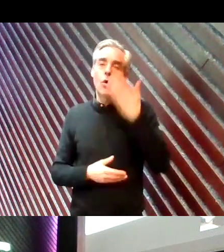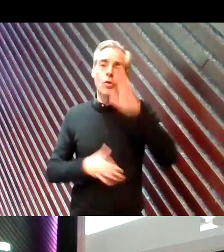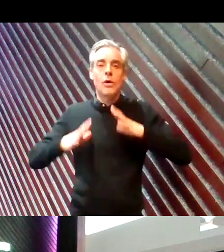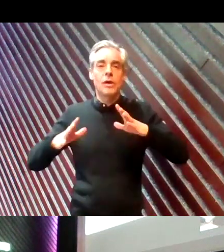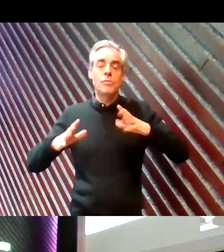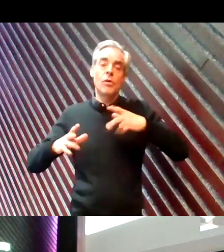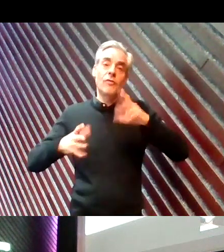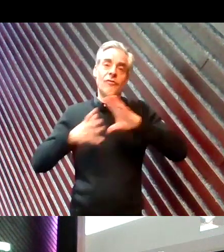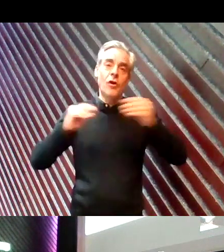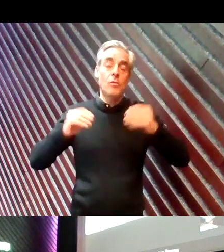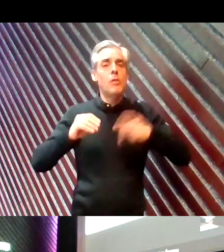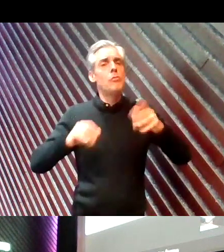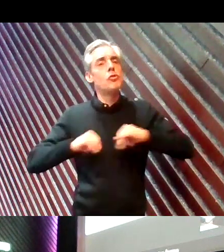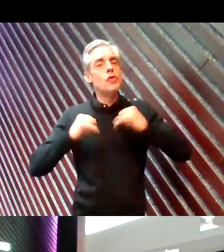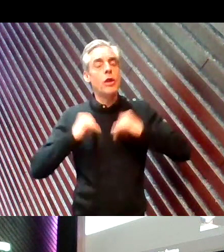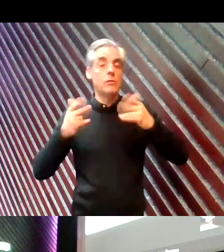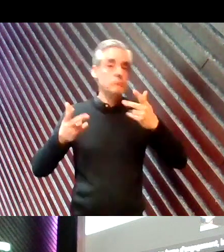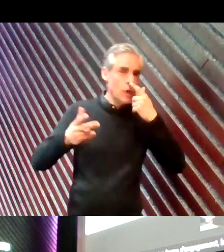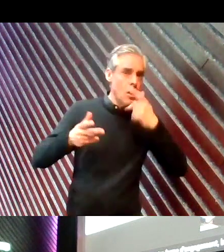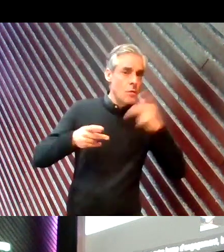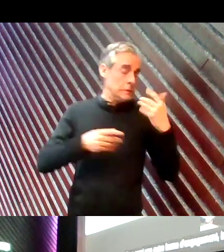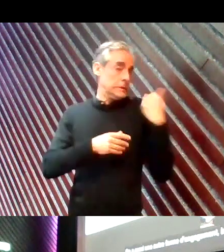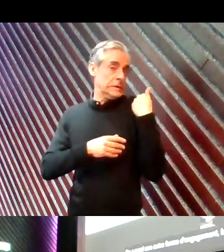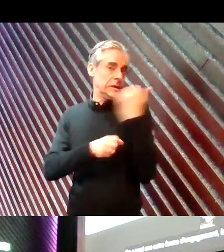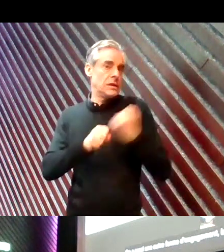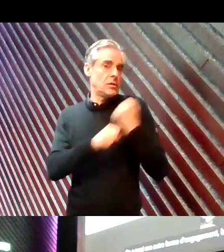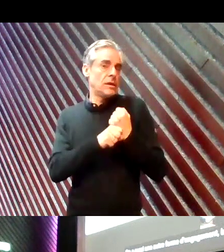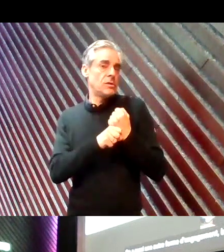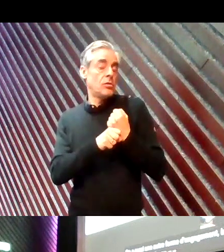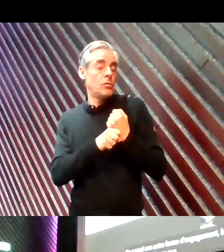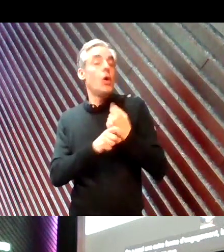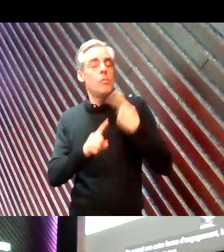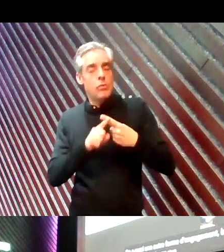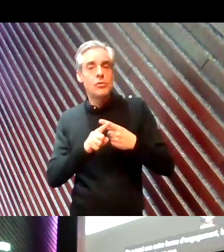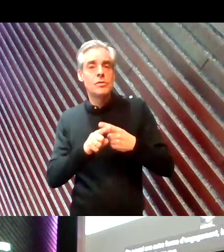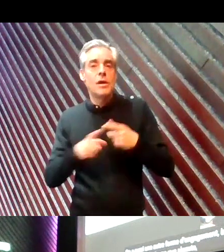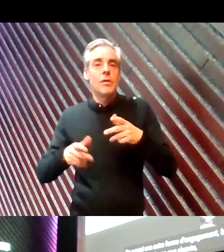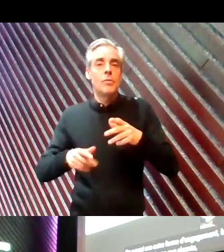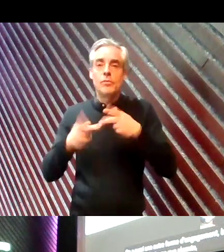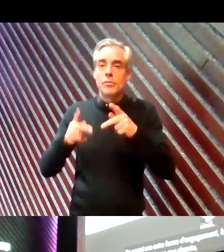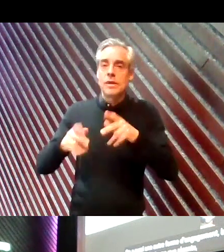'engagement, beaucoup plus jeune, plus jeune, plus récente dans le dispositif, mais aussi plus jeune en tranche d'âge.